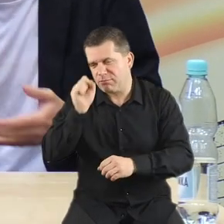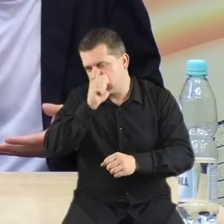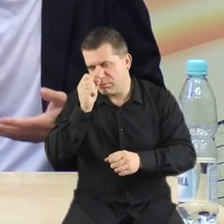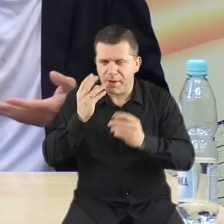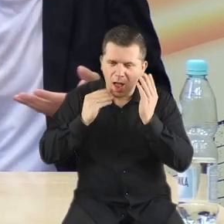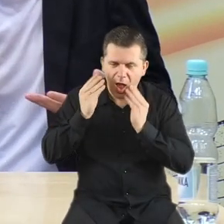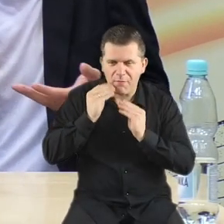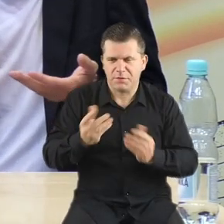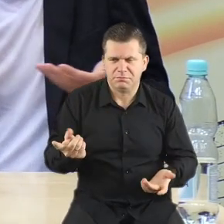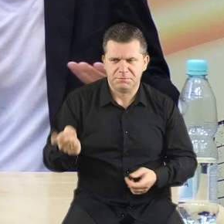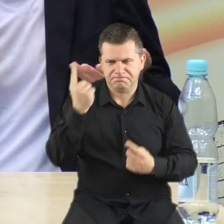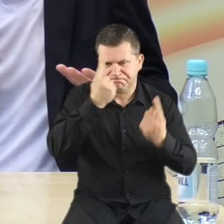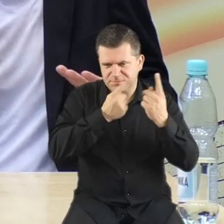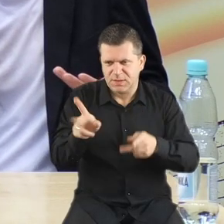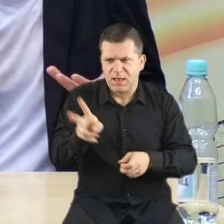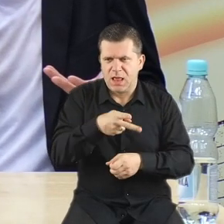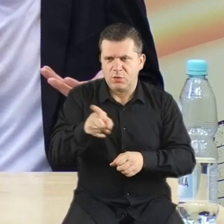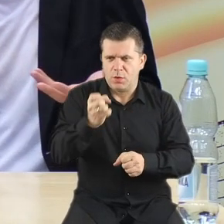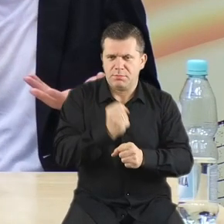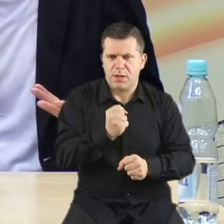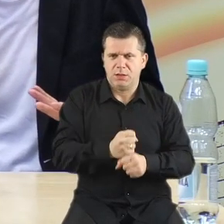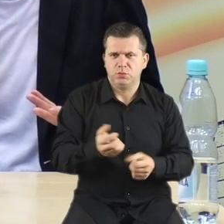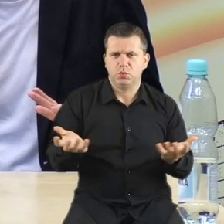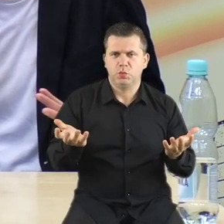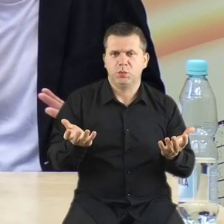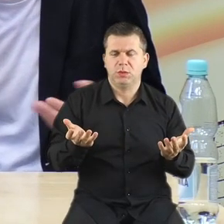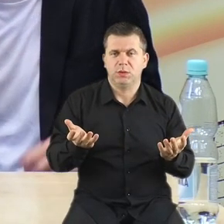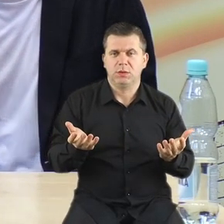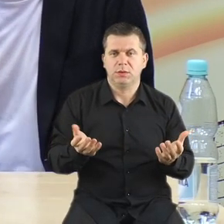wygłupia. A on mówi, no ja właśnie nie wiem, kiedy on pracuje.